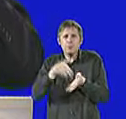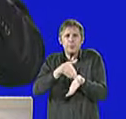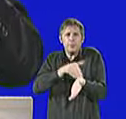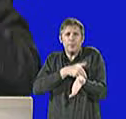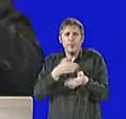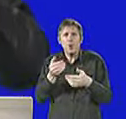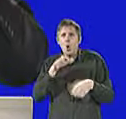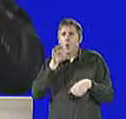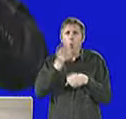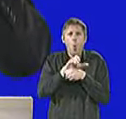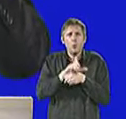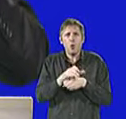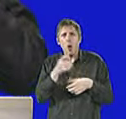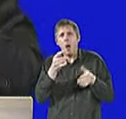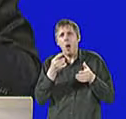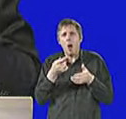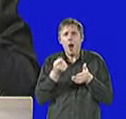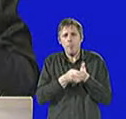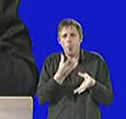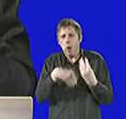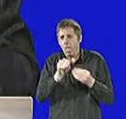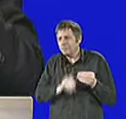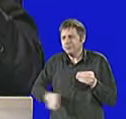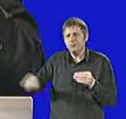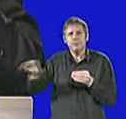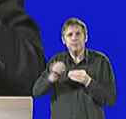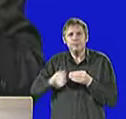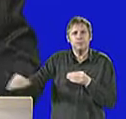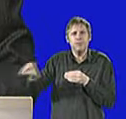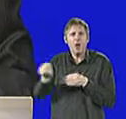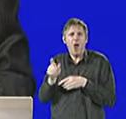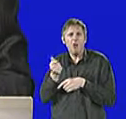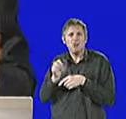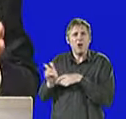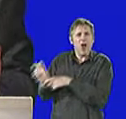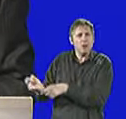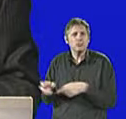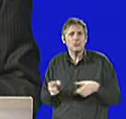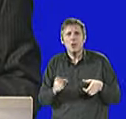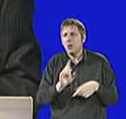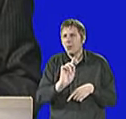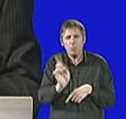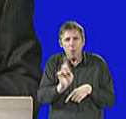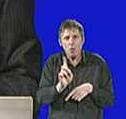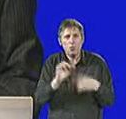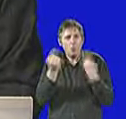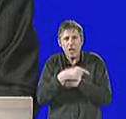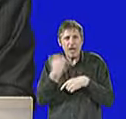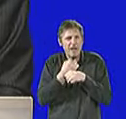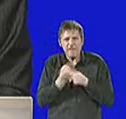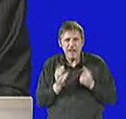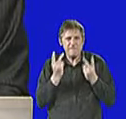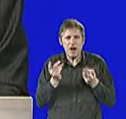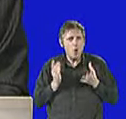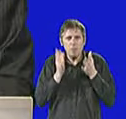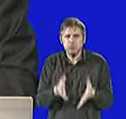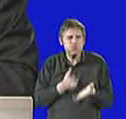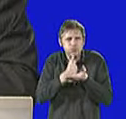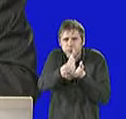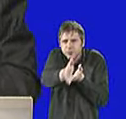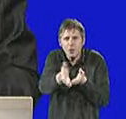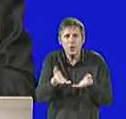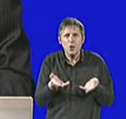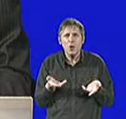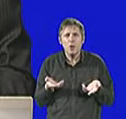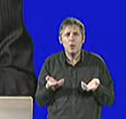n'avons rien fait d'autre qu'engager le combat pour la réhabilitation du travail. En choisissant à chaque fois qu'il a